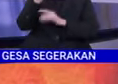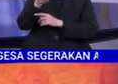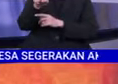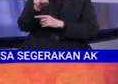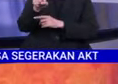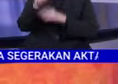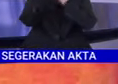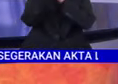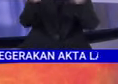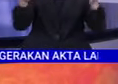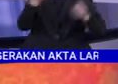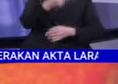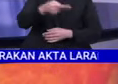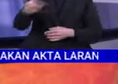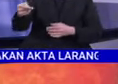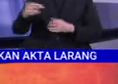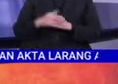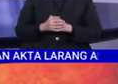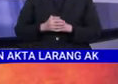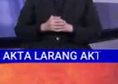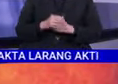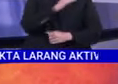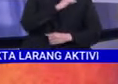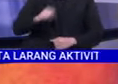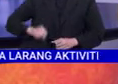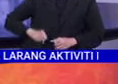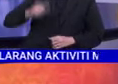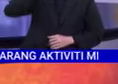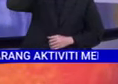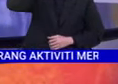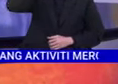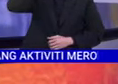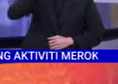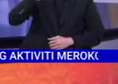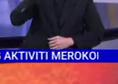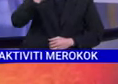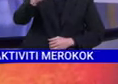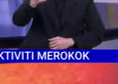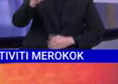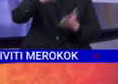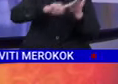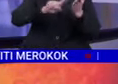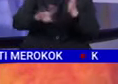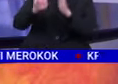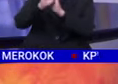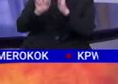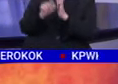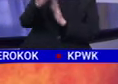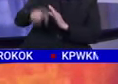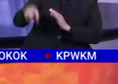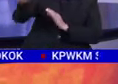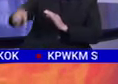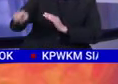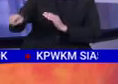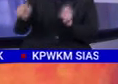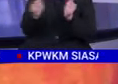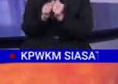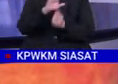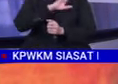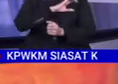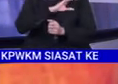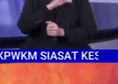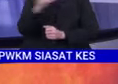membuat pengikhtisaran harta Sultan Johor Sultan Brunei Sultan Iskandar bercita-cita makan latar belakang yang menyeluruh dengan Polisi